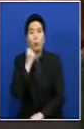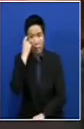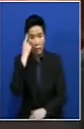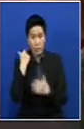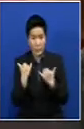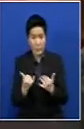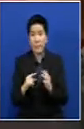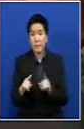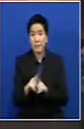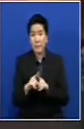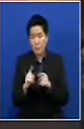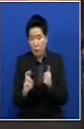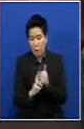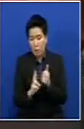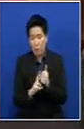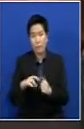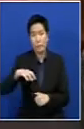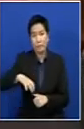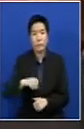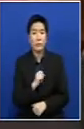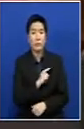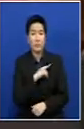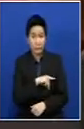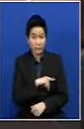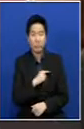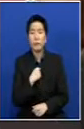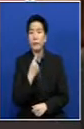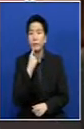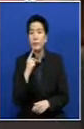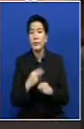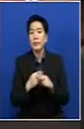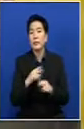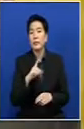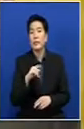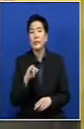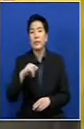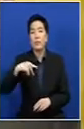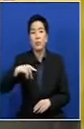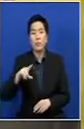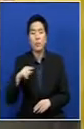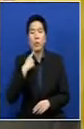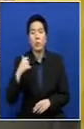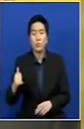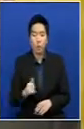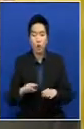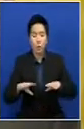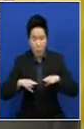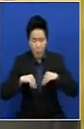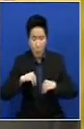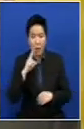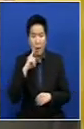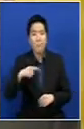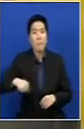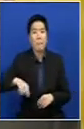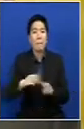วันเดียวกันนี้เองนะคะรองผู้อำนวยการสำนักงานพระพุทธศาสนาแห่งชาติคุณชัยพลพงศรีดาออกมายอมรับข่าวที่ว่ามห